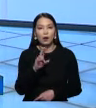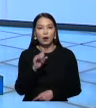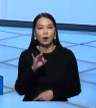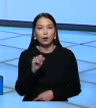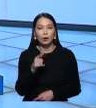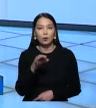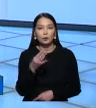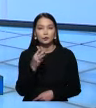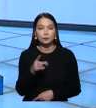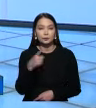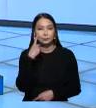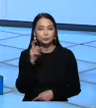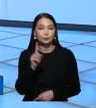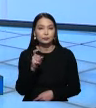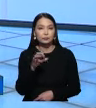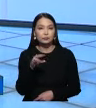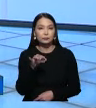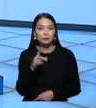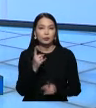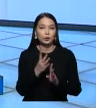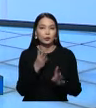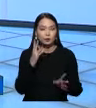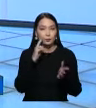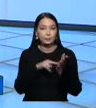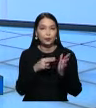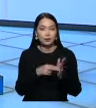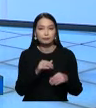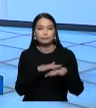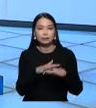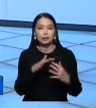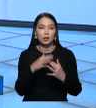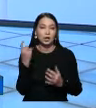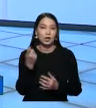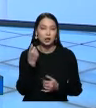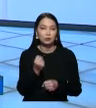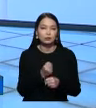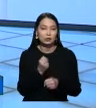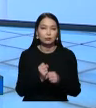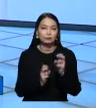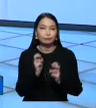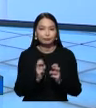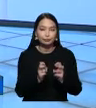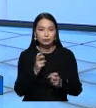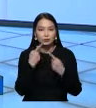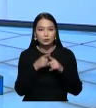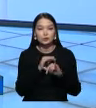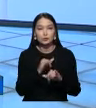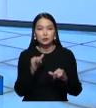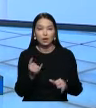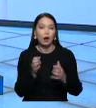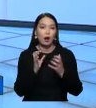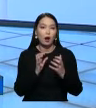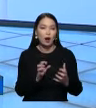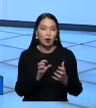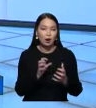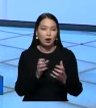Он сообщил, что холдинг в первую очередь намерен финансировать сельское хозяйство, обрабатывающую промышленность, инфраструктуру, транспорт и логистику, а